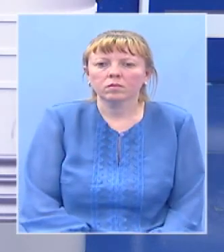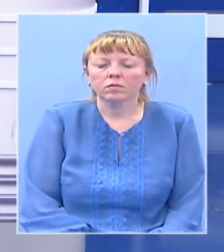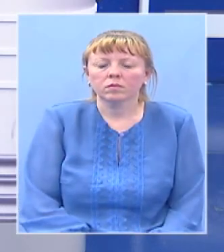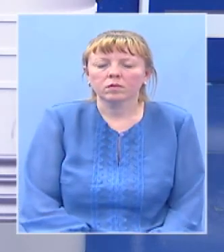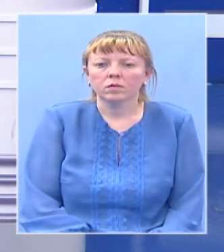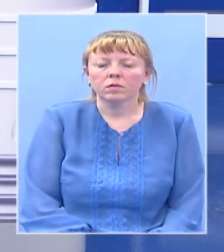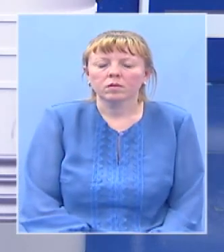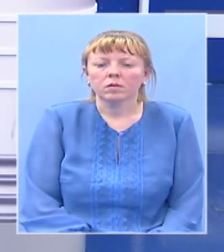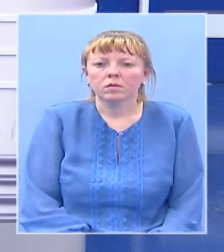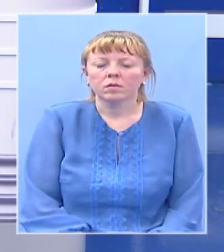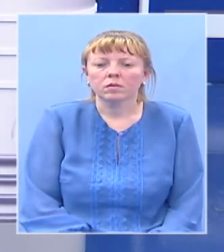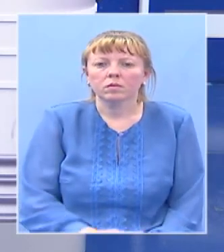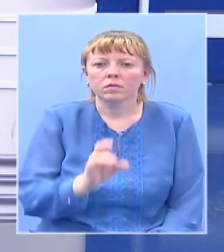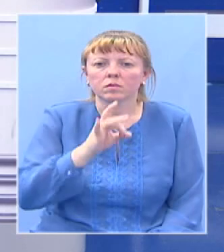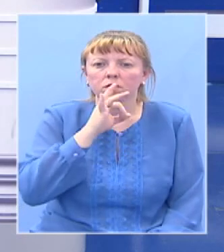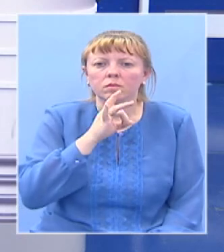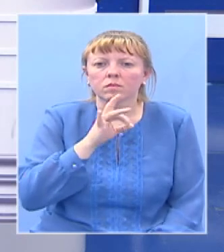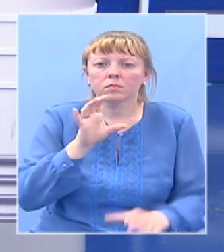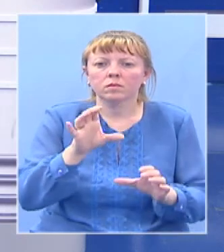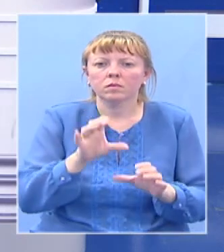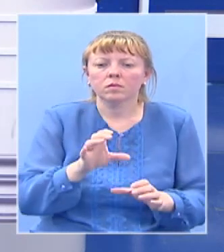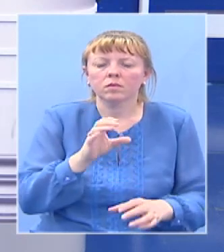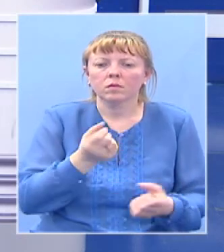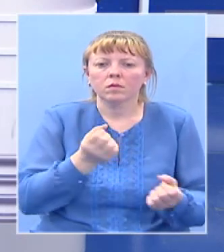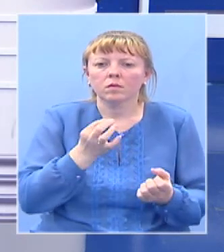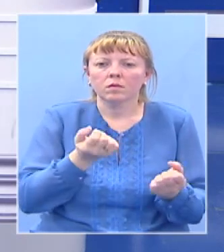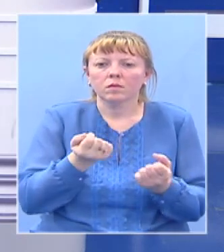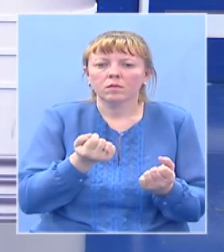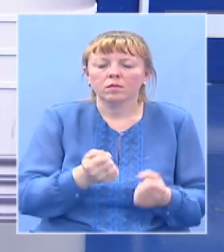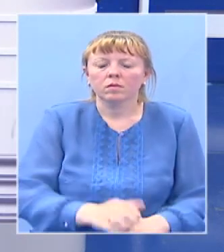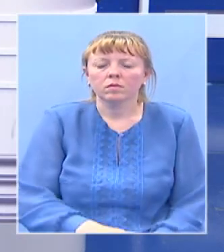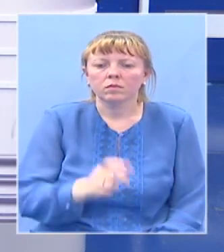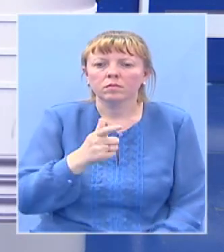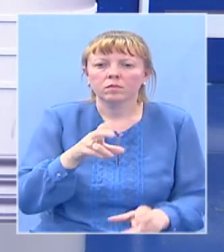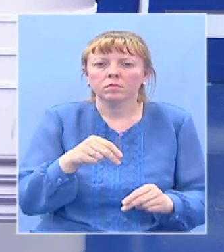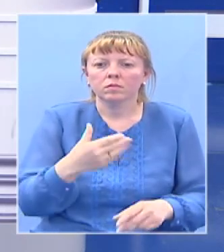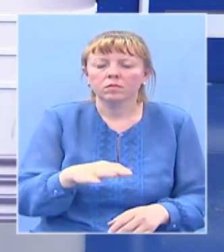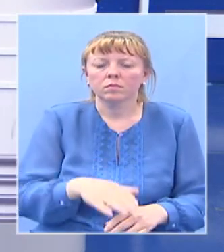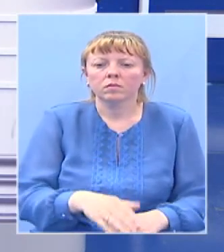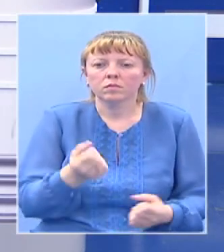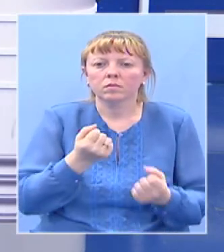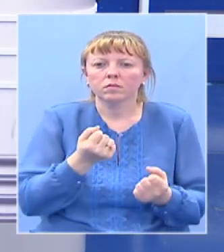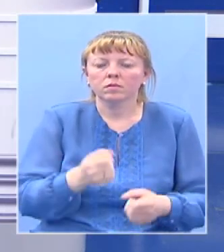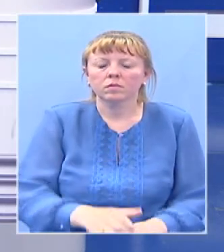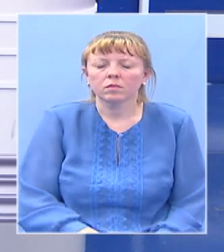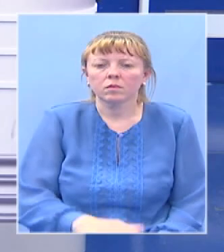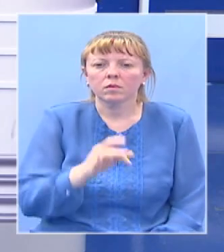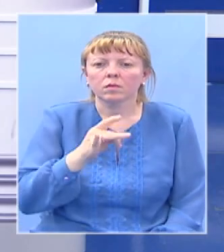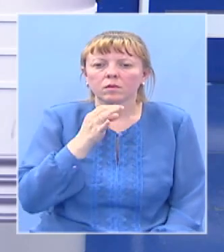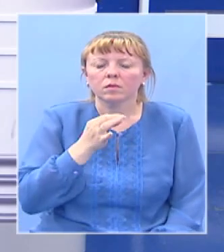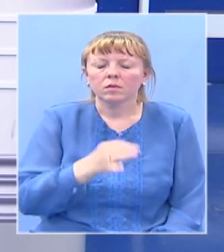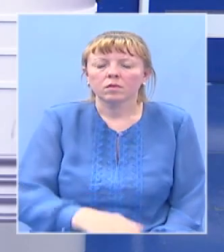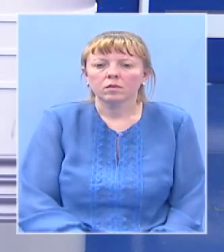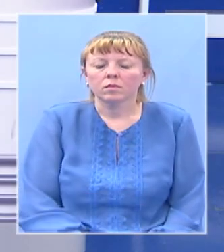законодательства Республики Казахстан об автомобильных дорогах услуга получателя именно водитель транспортного средства Владе транспортных